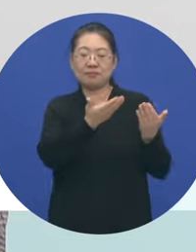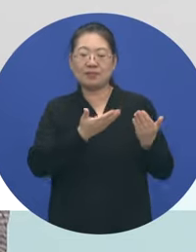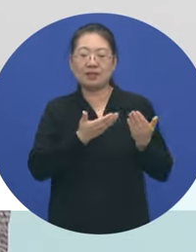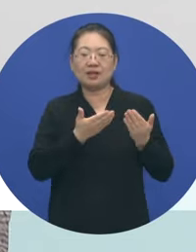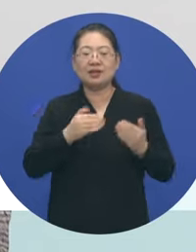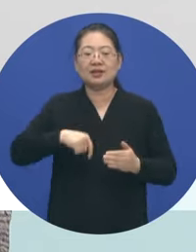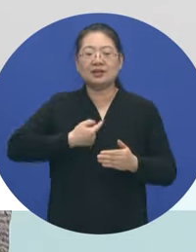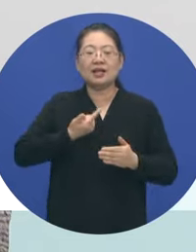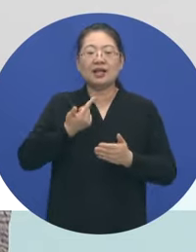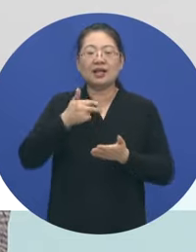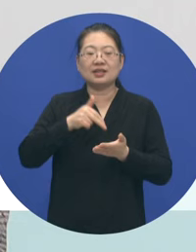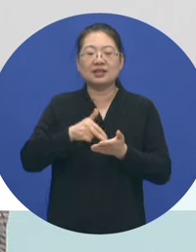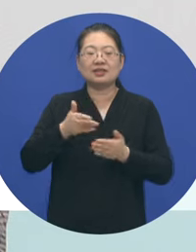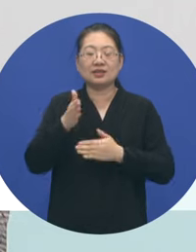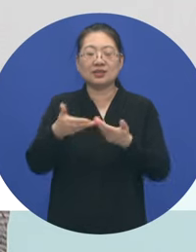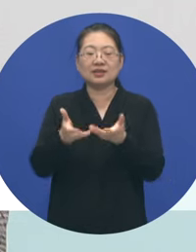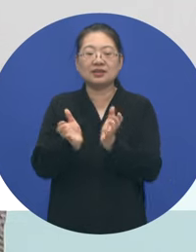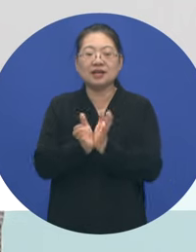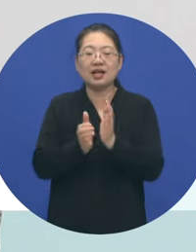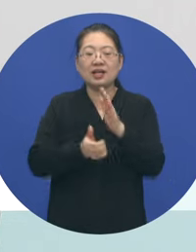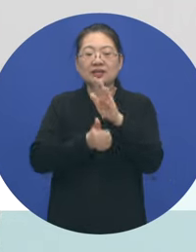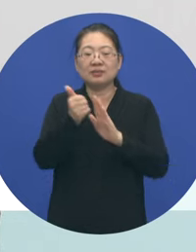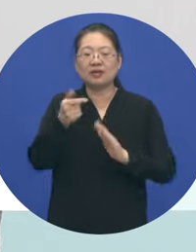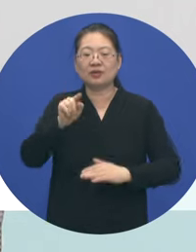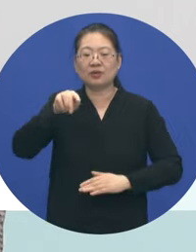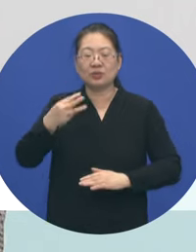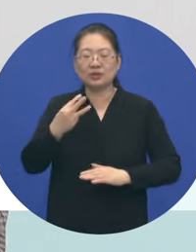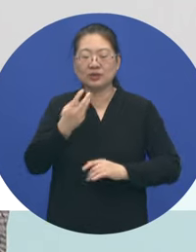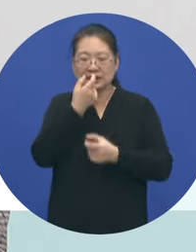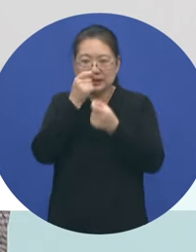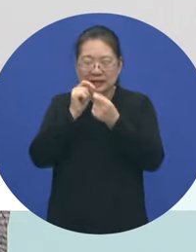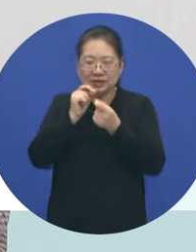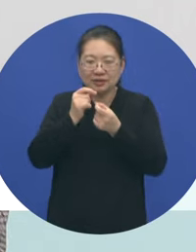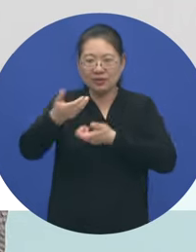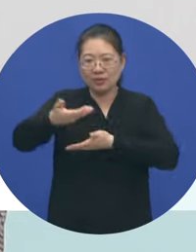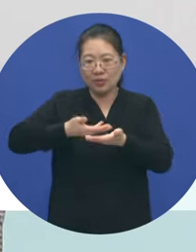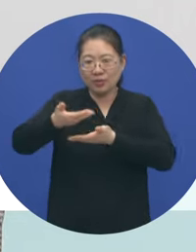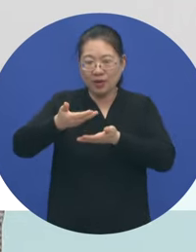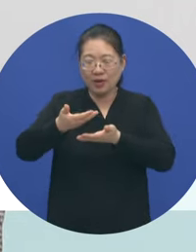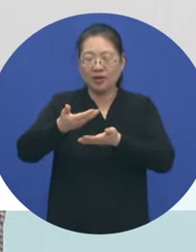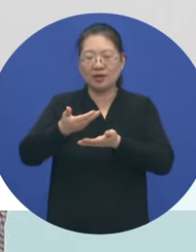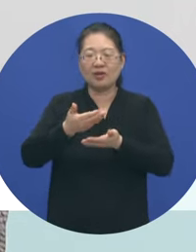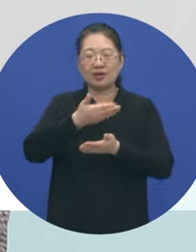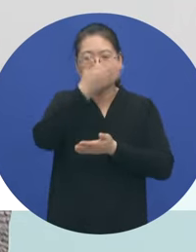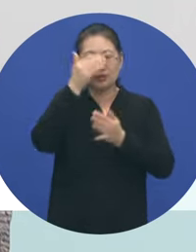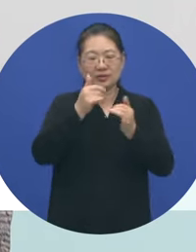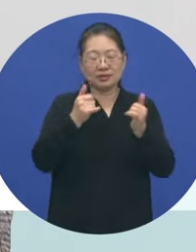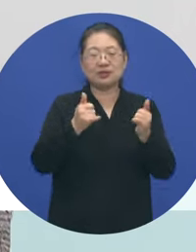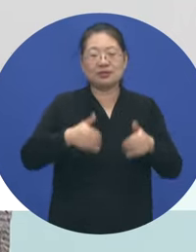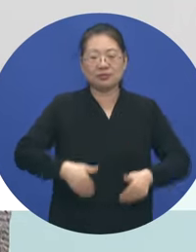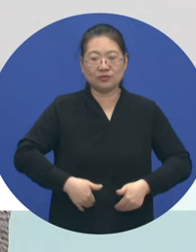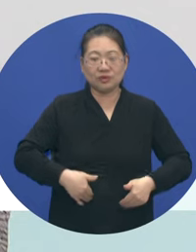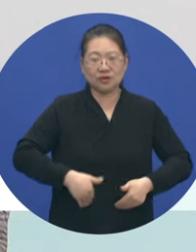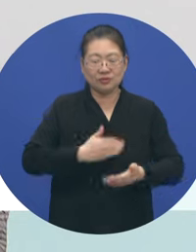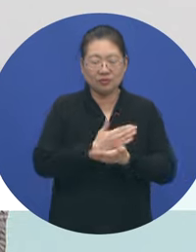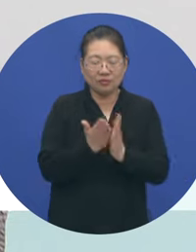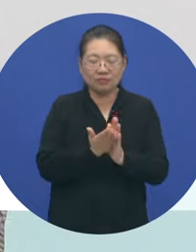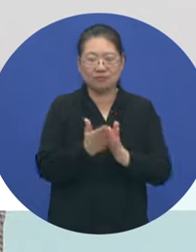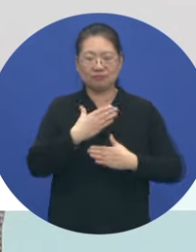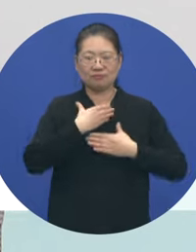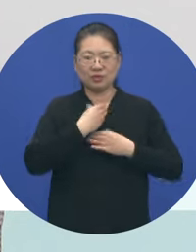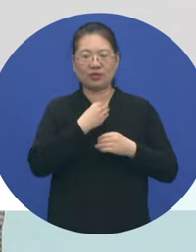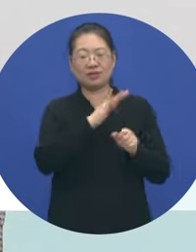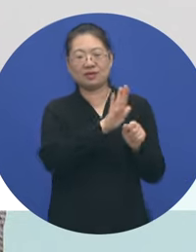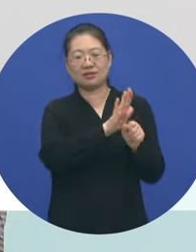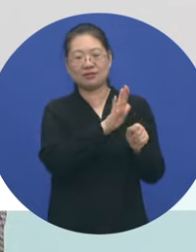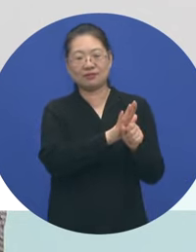또 자립전담 기관 희망너울을 좀 더 친근하게 소통하면서 그들이 필요한 것들을 좀 더 편하게